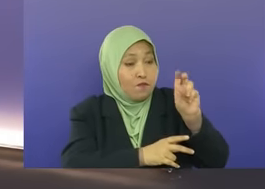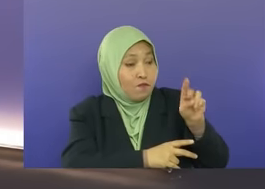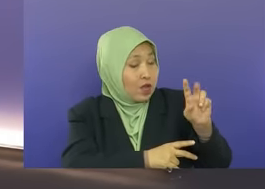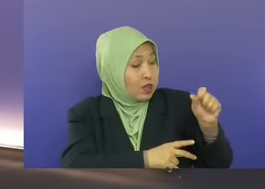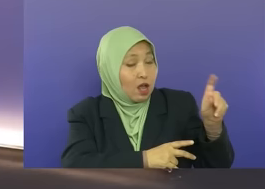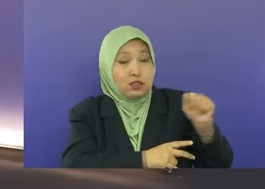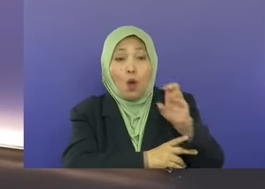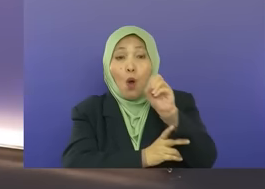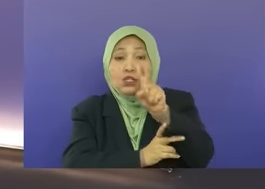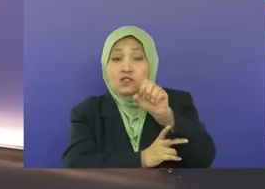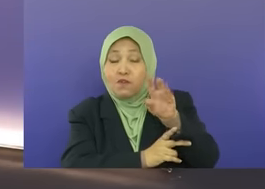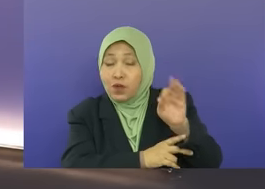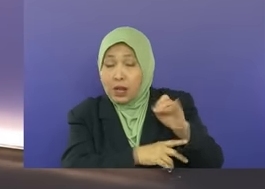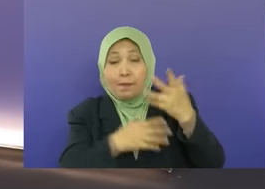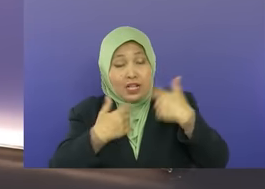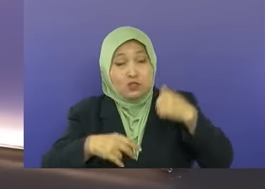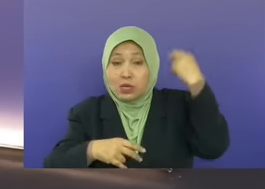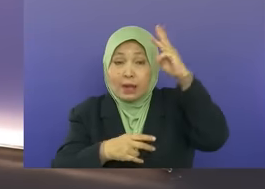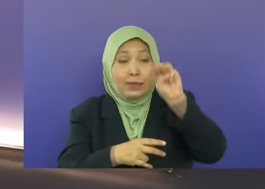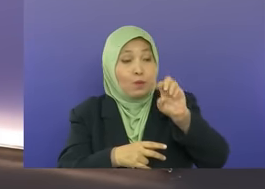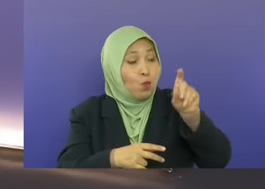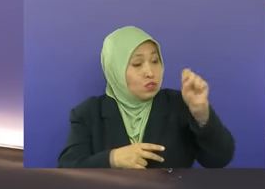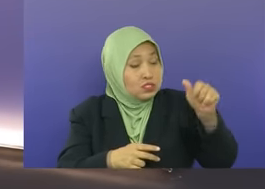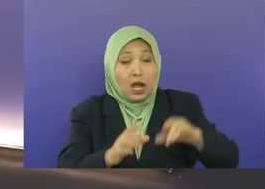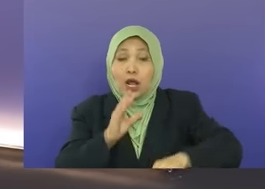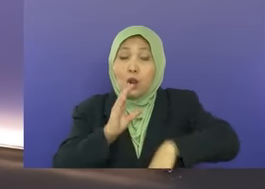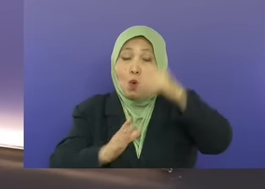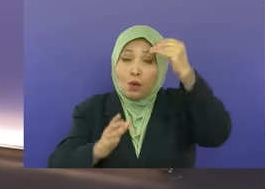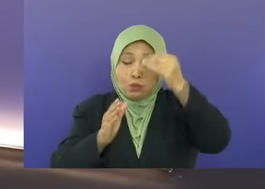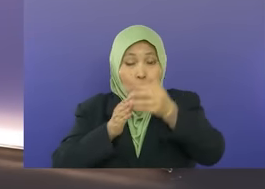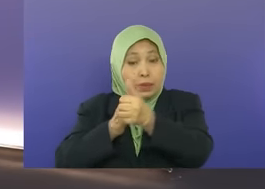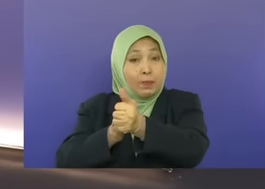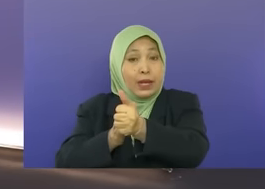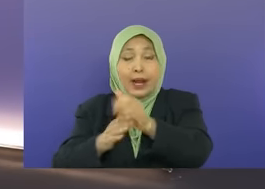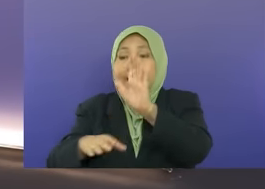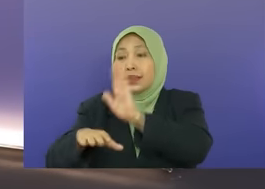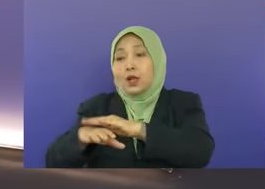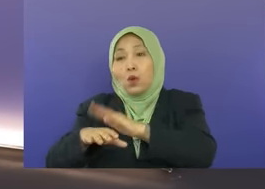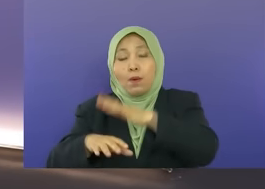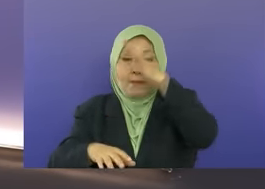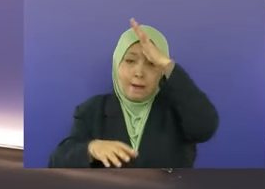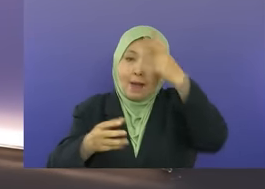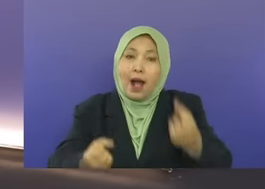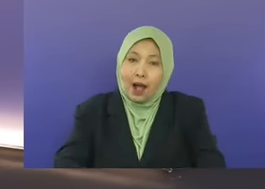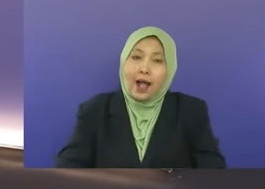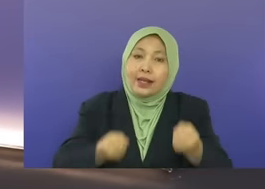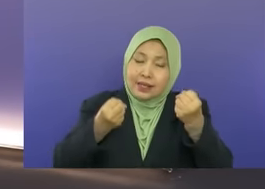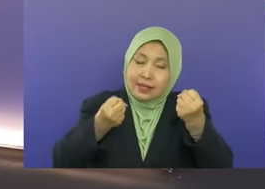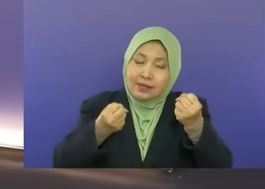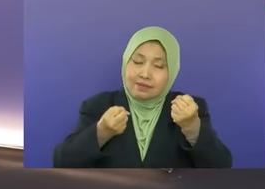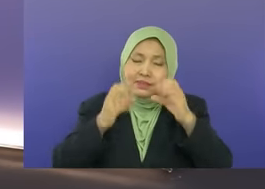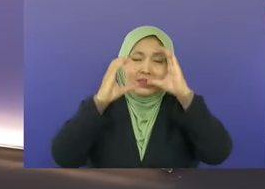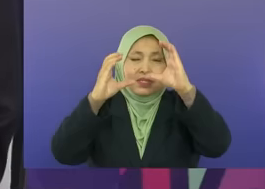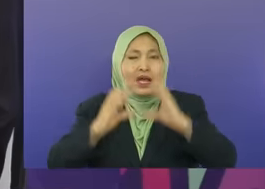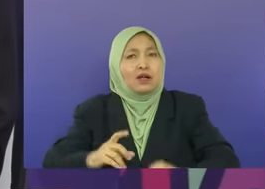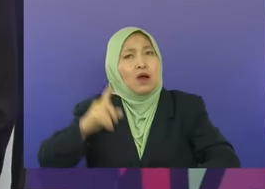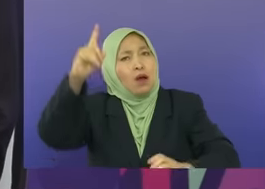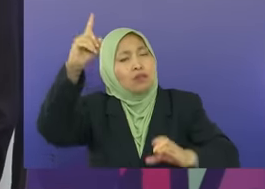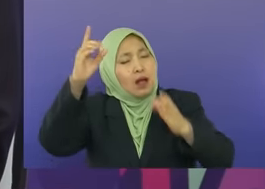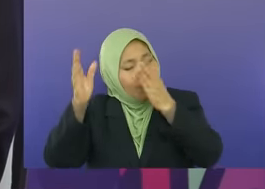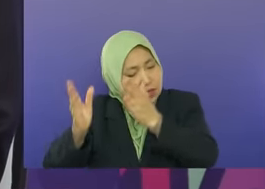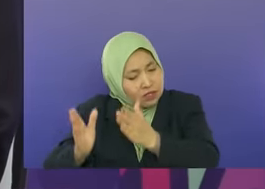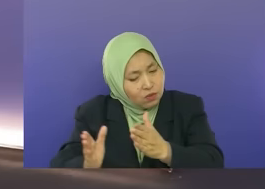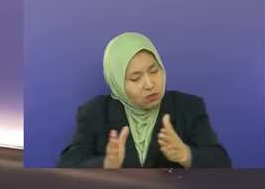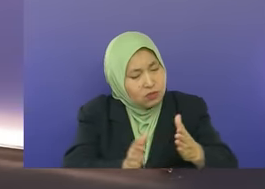barulah Nabi Musa keluar untuk memimpin dan meneguk balik pada Ayah angkat ya jadi cara Allah menyusun itu